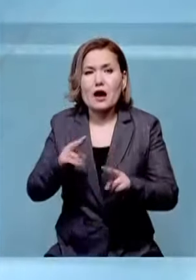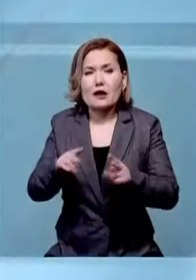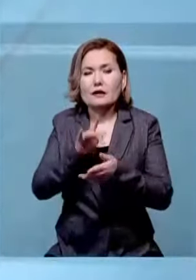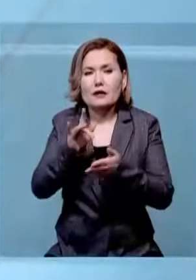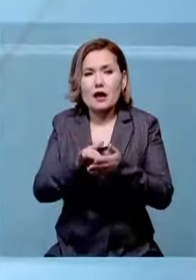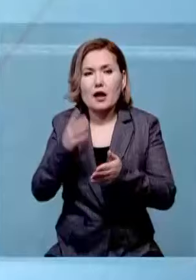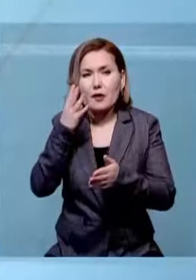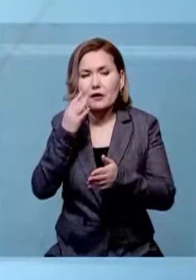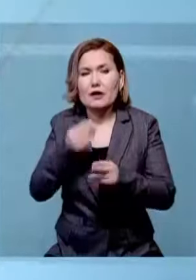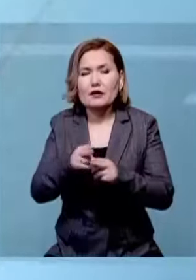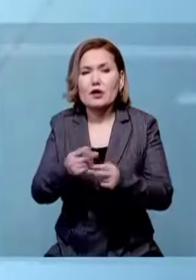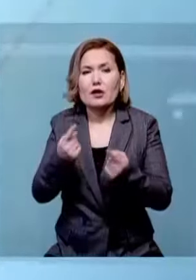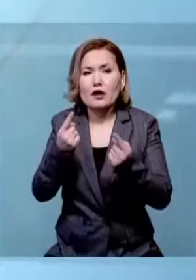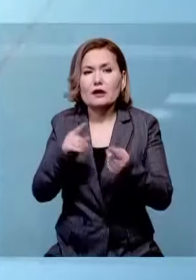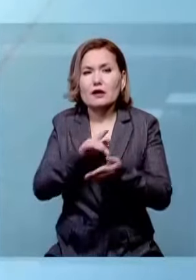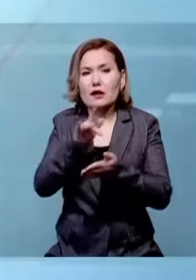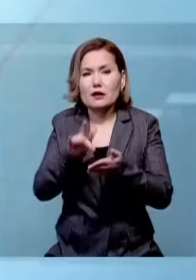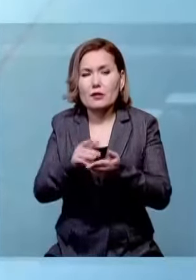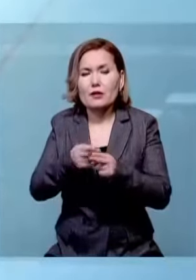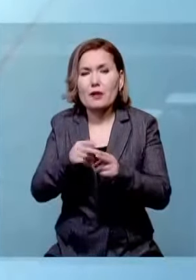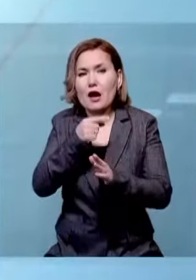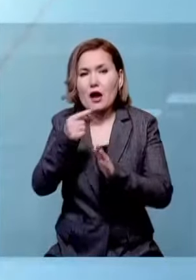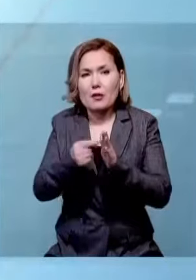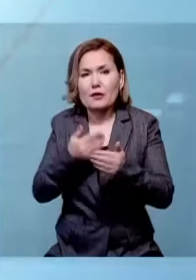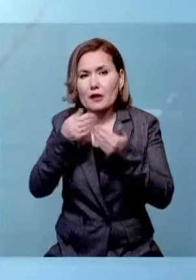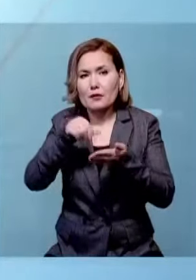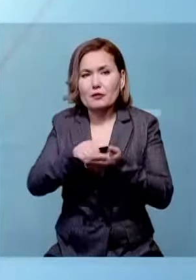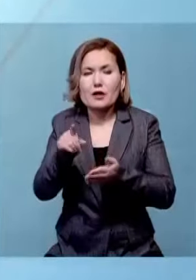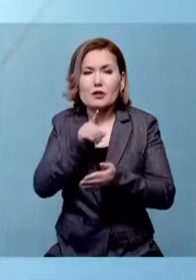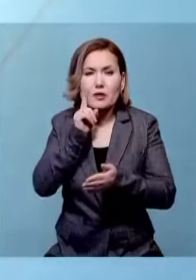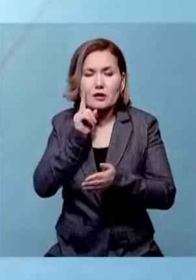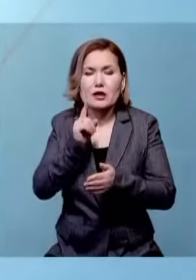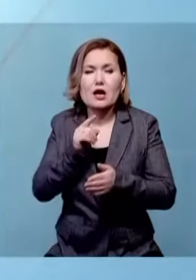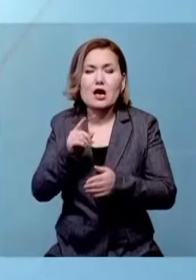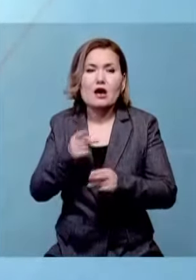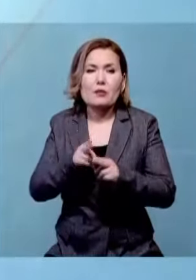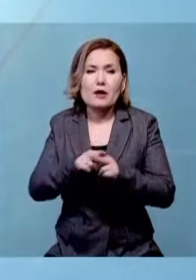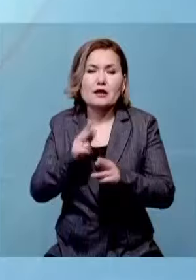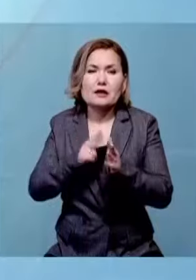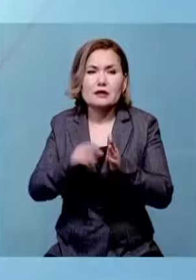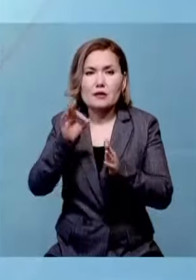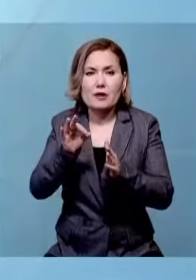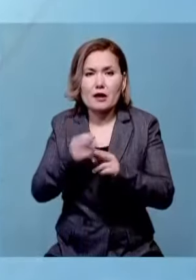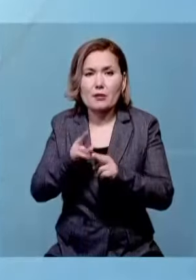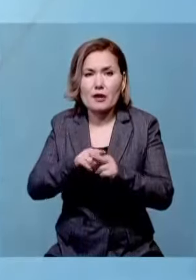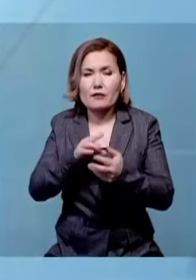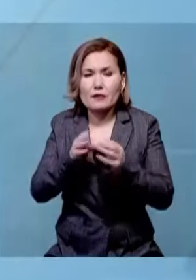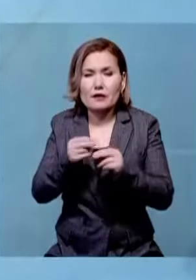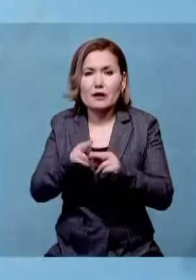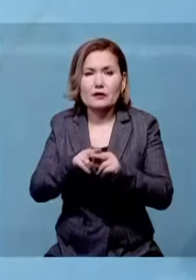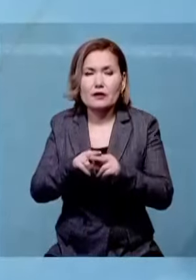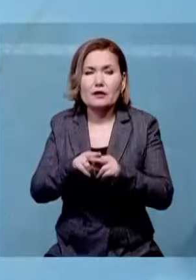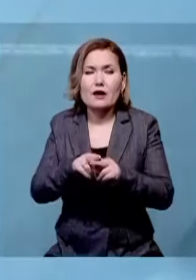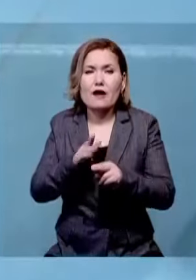көншітпей. Астана мен Алматы сияқты үлкен қалаларда сауалнама қатысқан жасөспірімдер мен жастардың 80%-дан астамы вейп